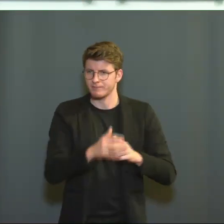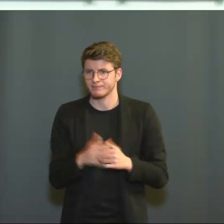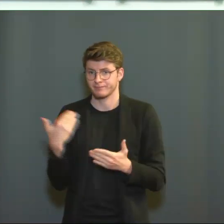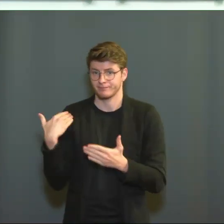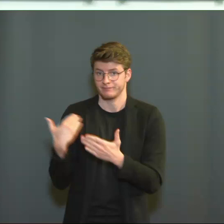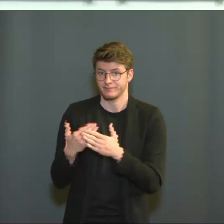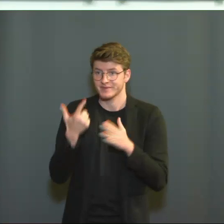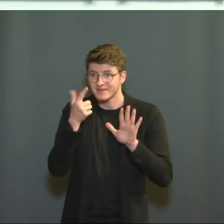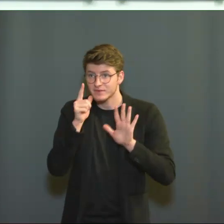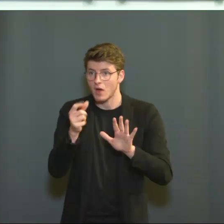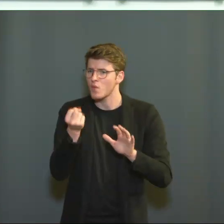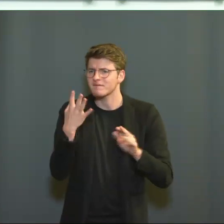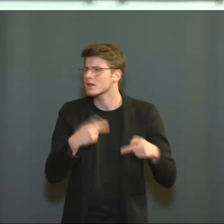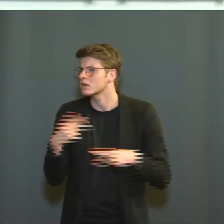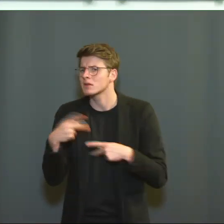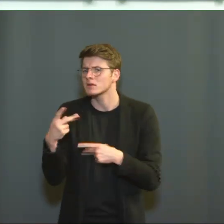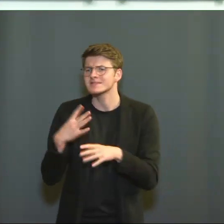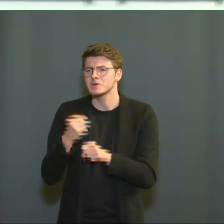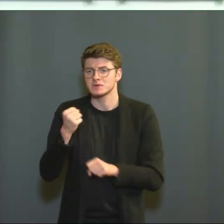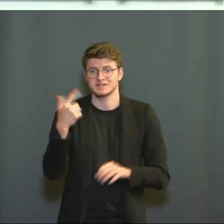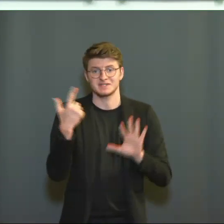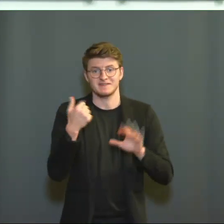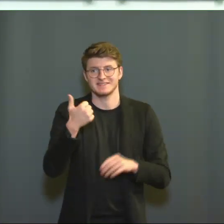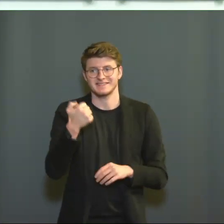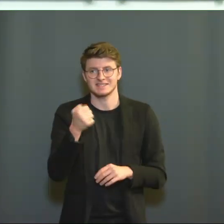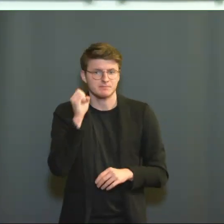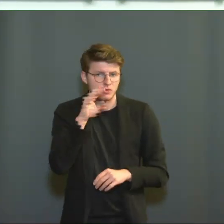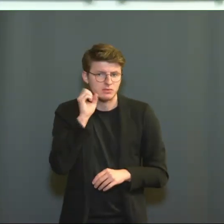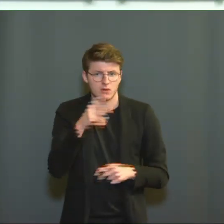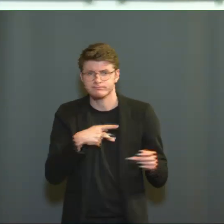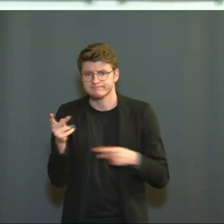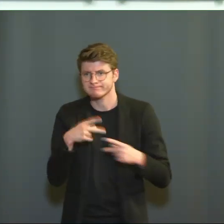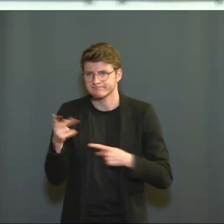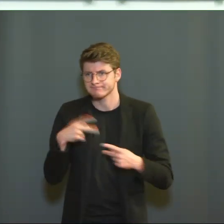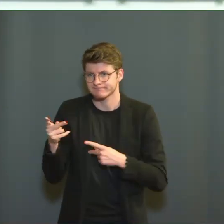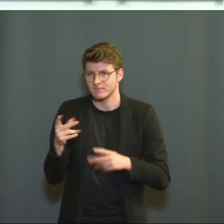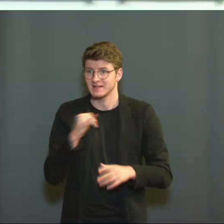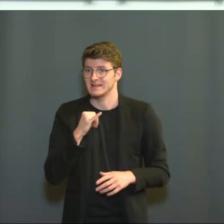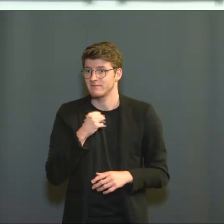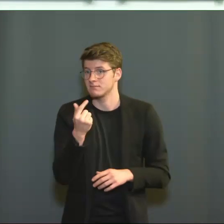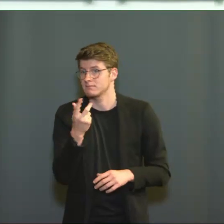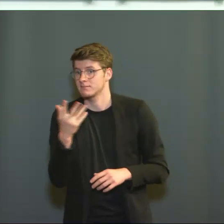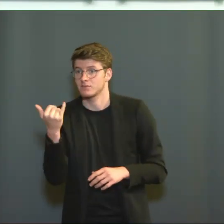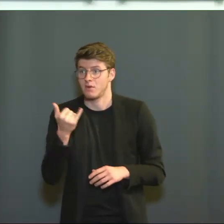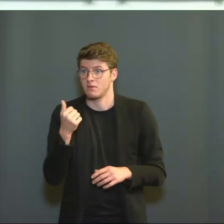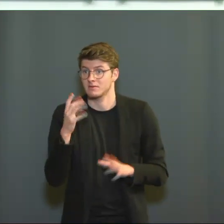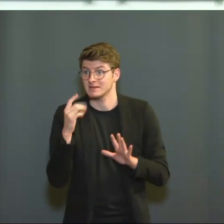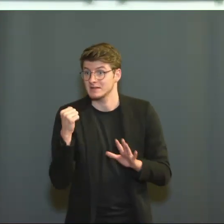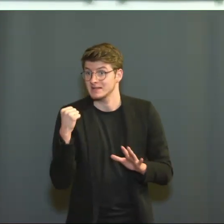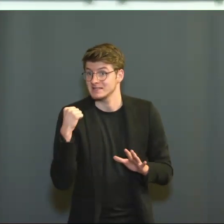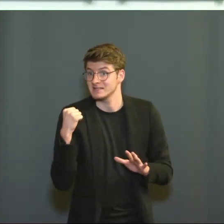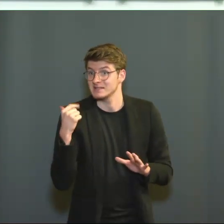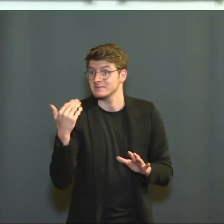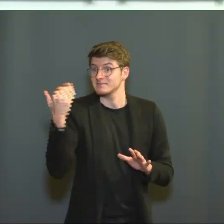67 nieuwe opnames per dag, met uitschieters van meer dan 80 opnames gisteren en afgelopen